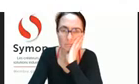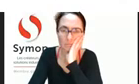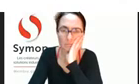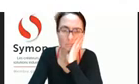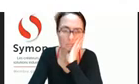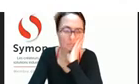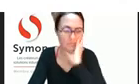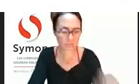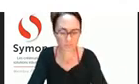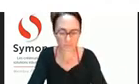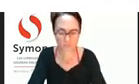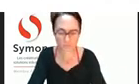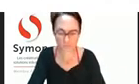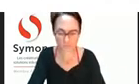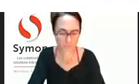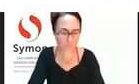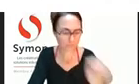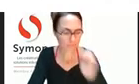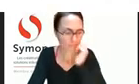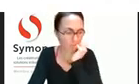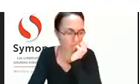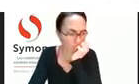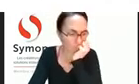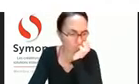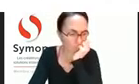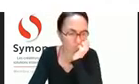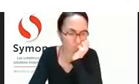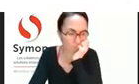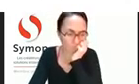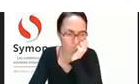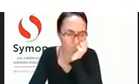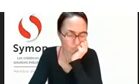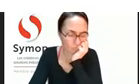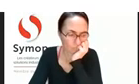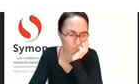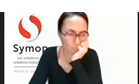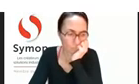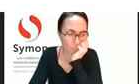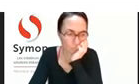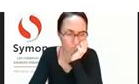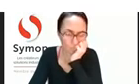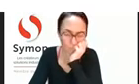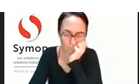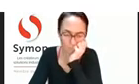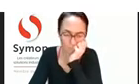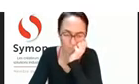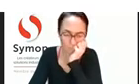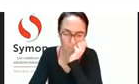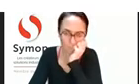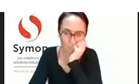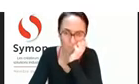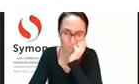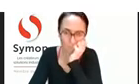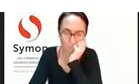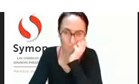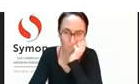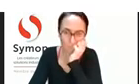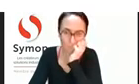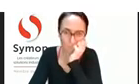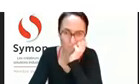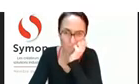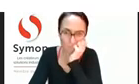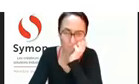simple quand on voit le principe, mais complexe. Parce qu'on se retrouve avec un matériel robuste, mais